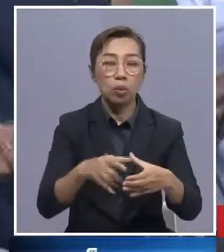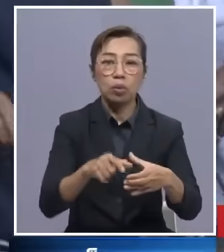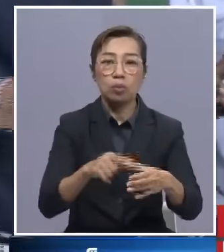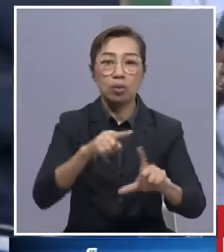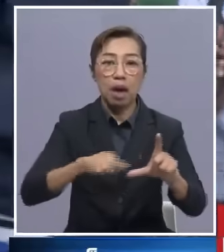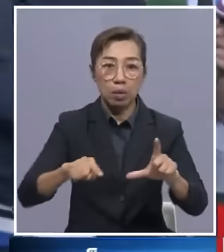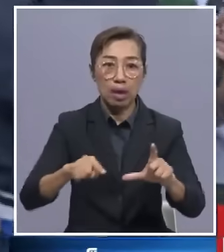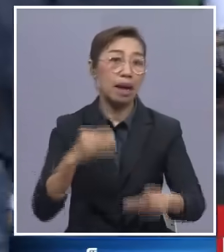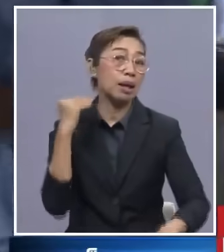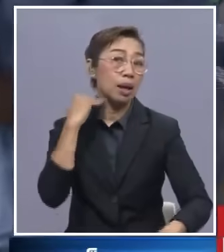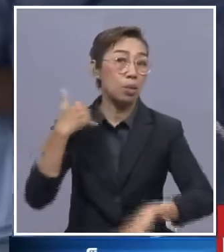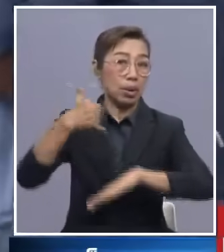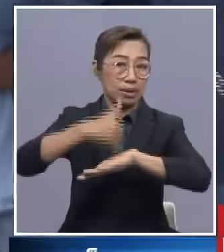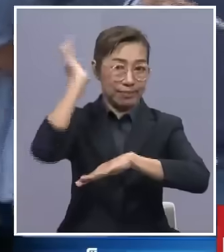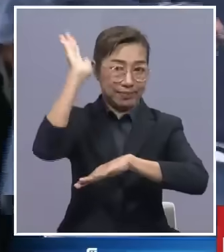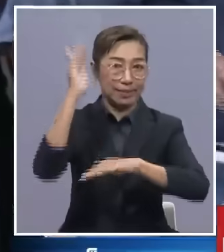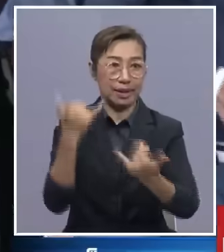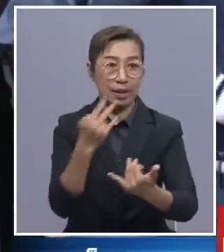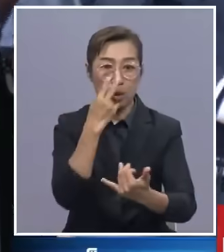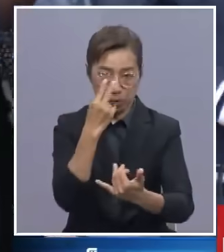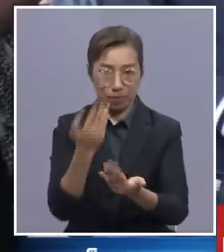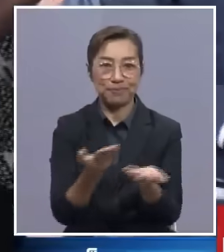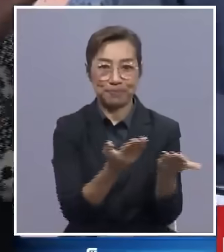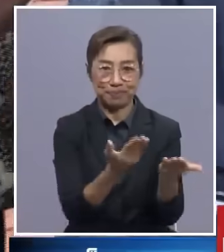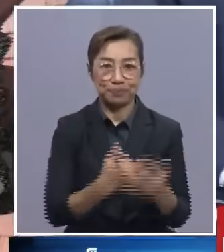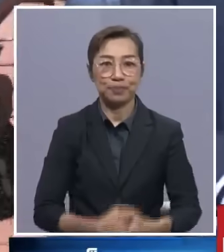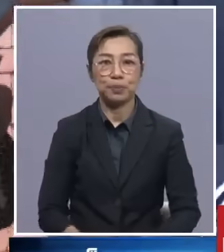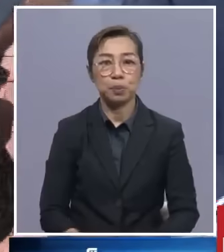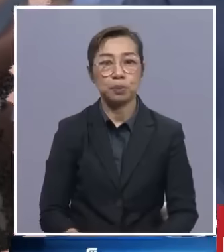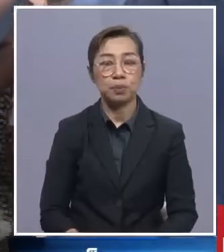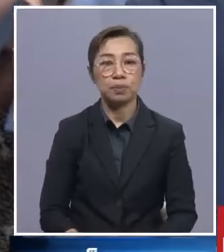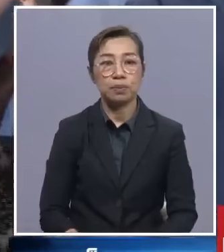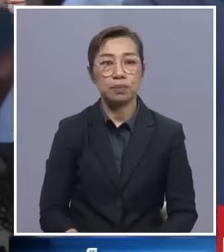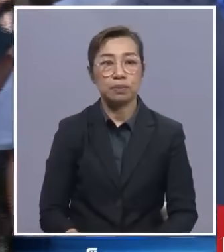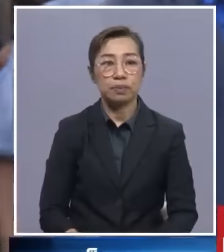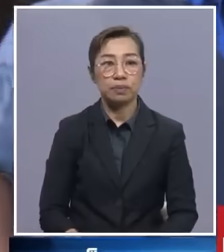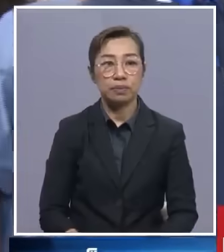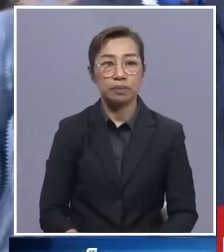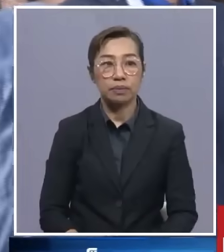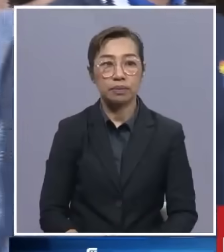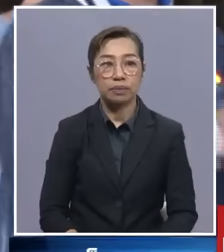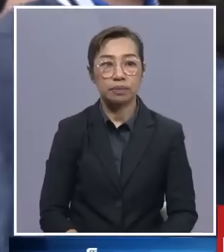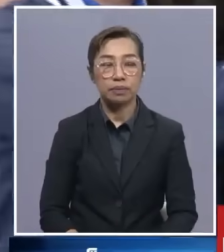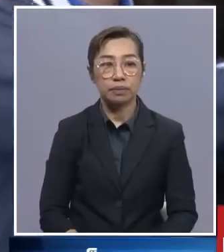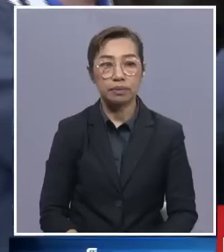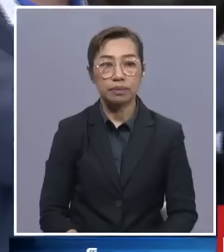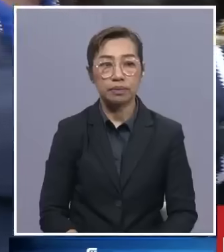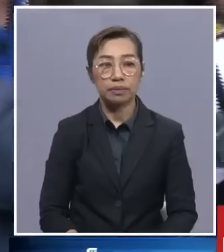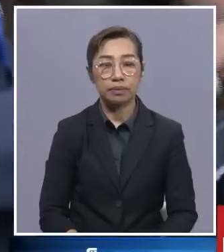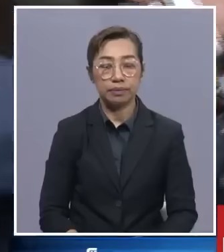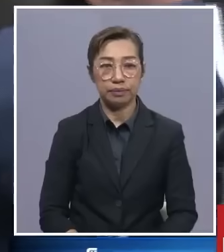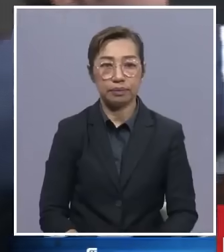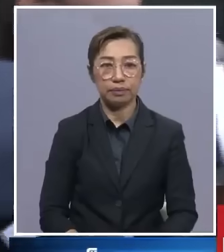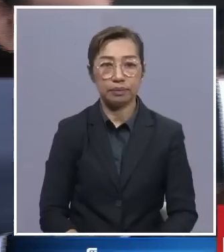ประชุมในครั้งนี้อย่างเป็นทางการนะคะเดี๋ยวไปติดตามการแถลงข่าวในครั้งนี้กันค่ะมาค์ยังสูกไปเป่าคะไม่ๆได้ๆๆโอเค